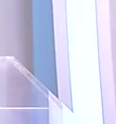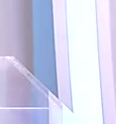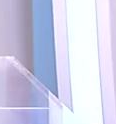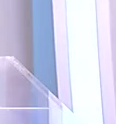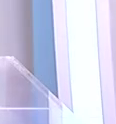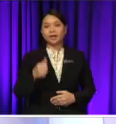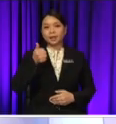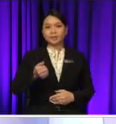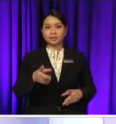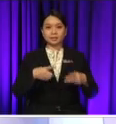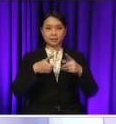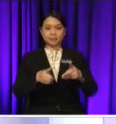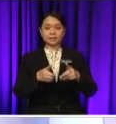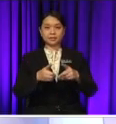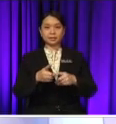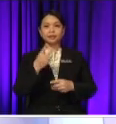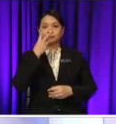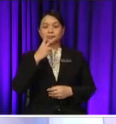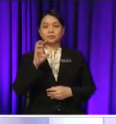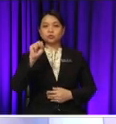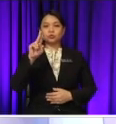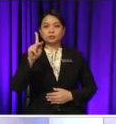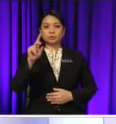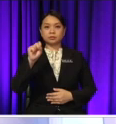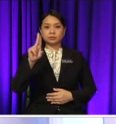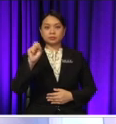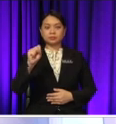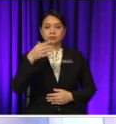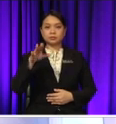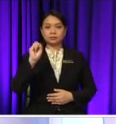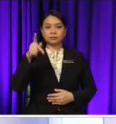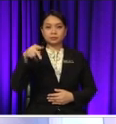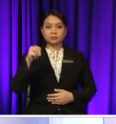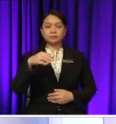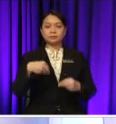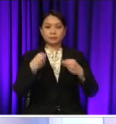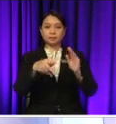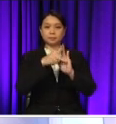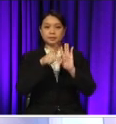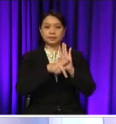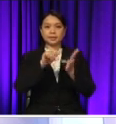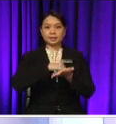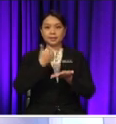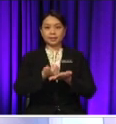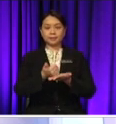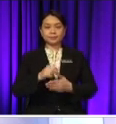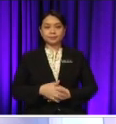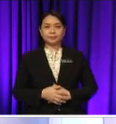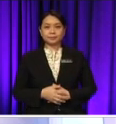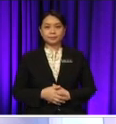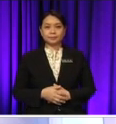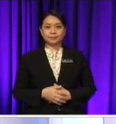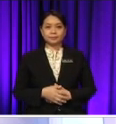anda sedang menonton sukses SPM 2022 bagi mata pelajaran prinsip perekonomian topik kita perekonomian